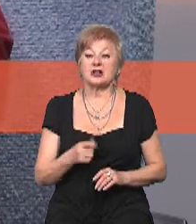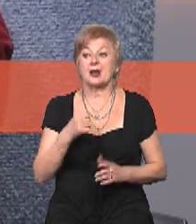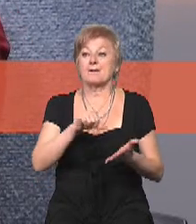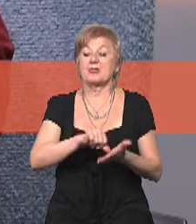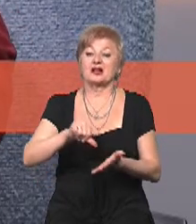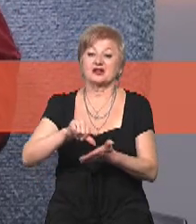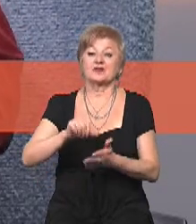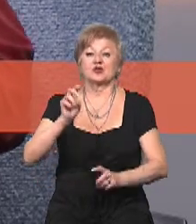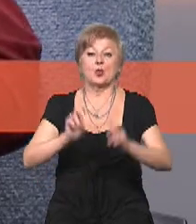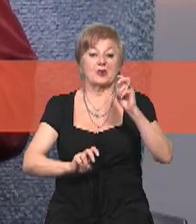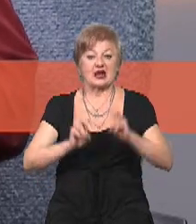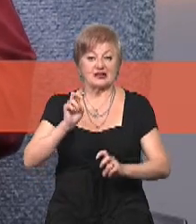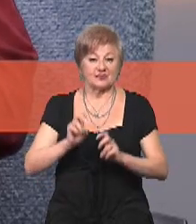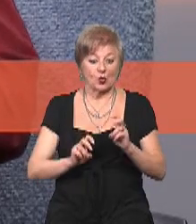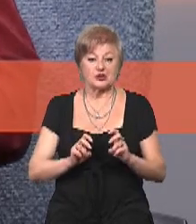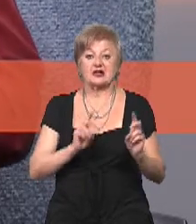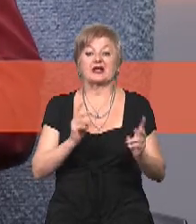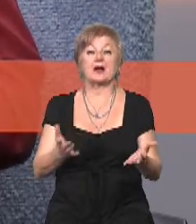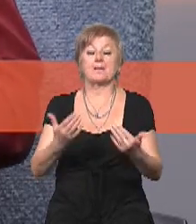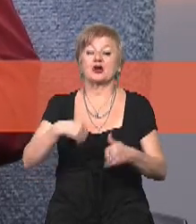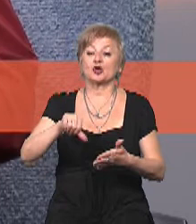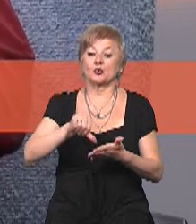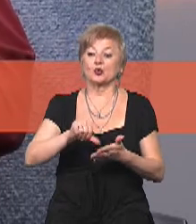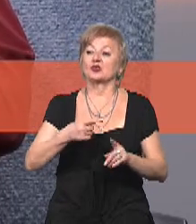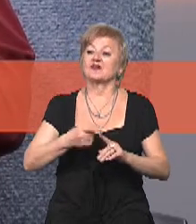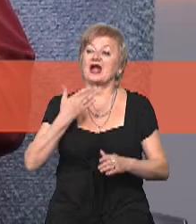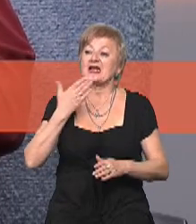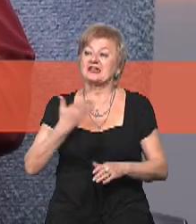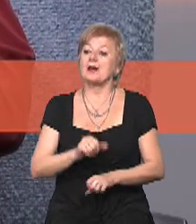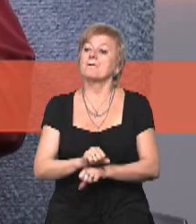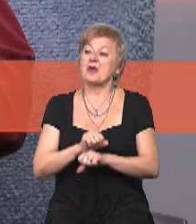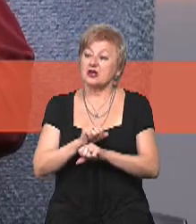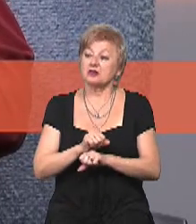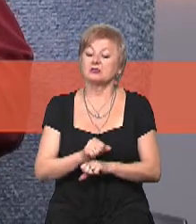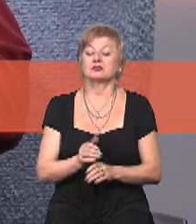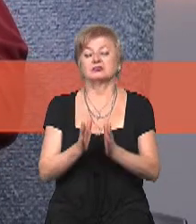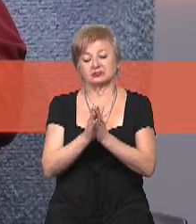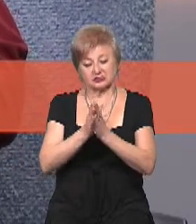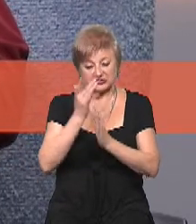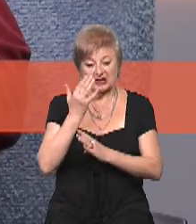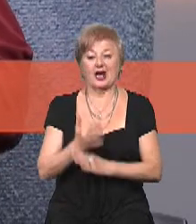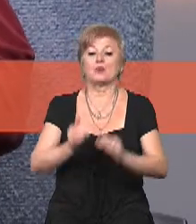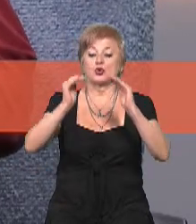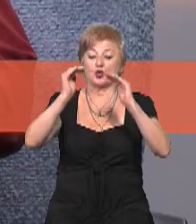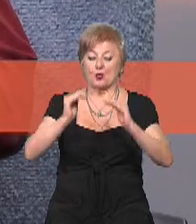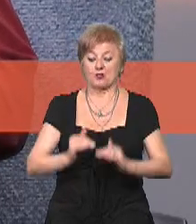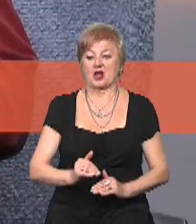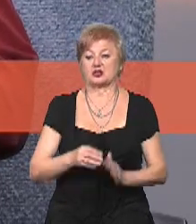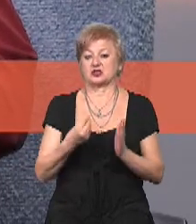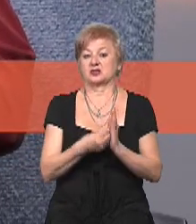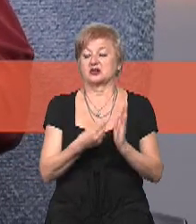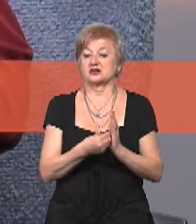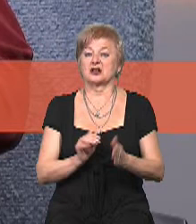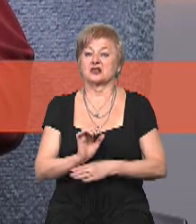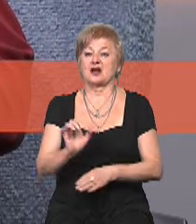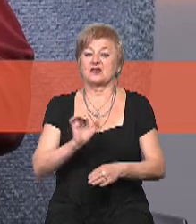представники промислових підприємств, які беруть участь у цьому мітингу, вимагають все ж таки зменшити тариф на постачання електроенергії